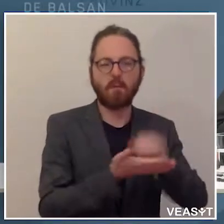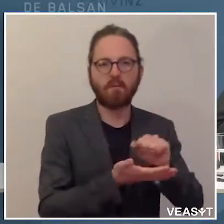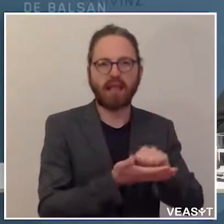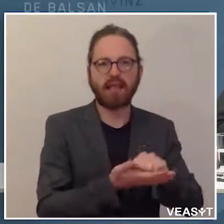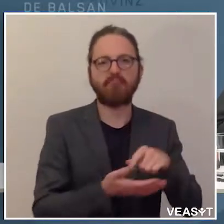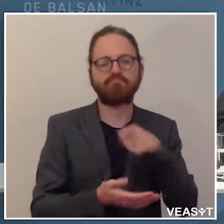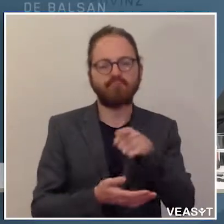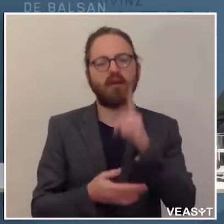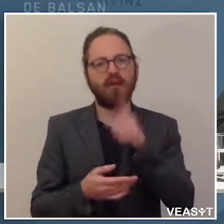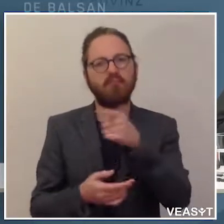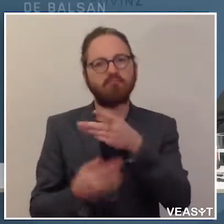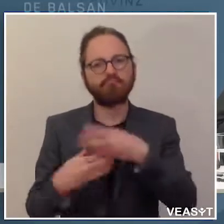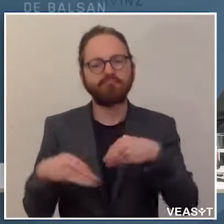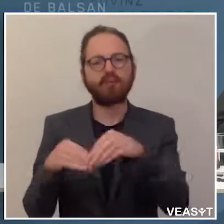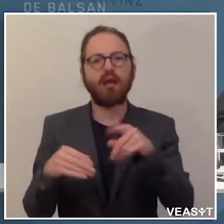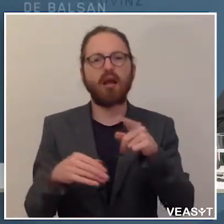set